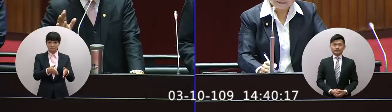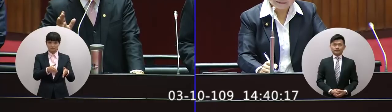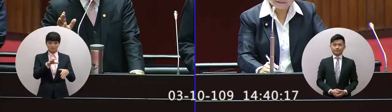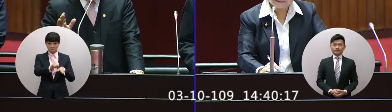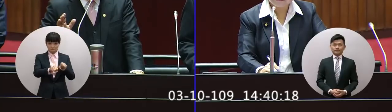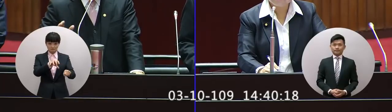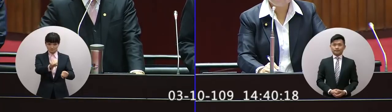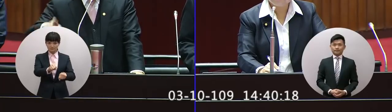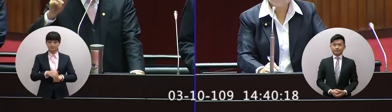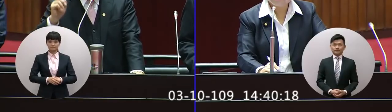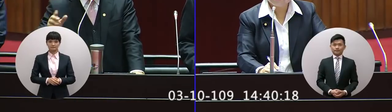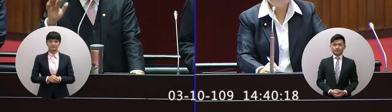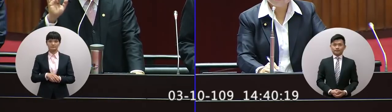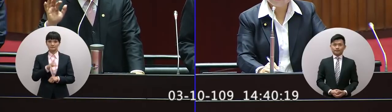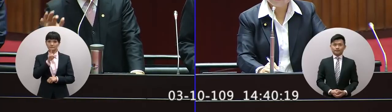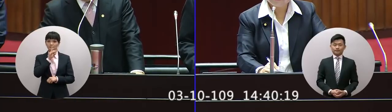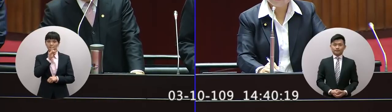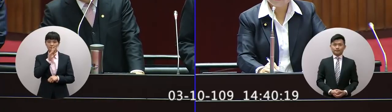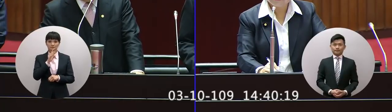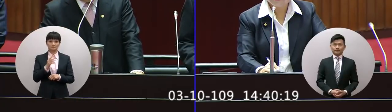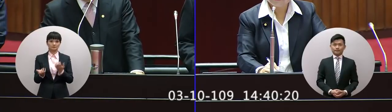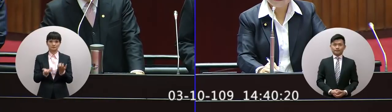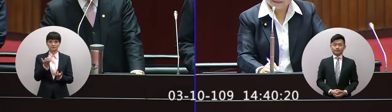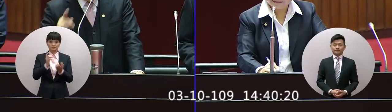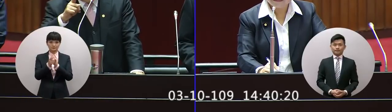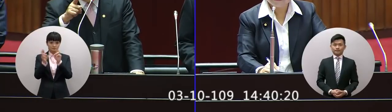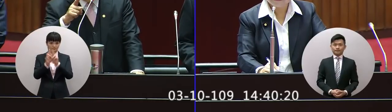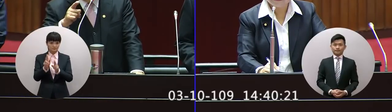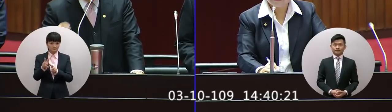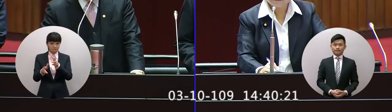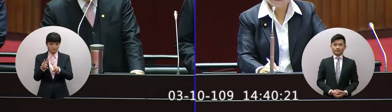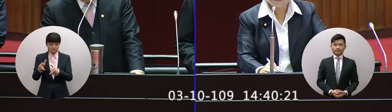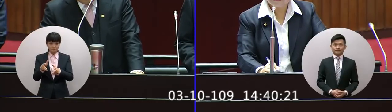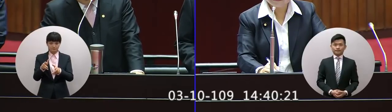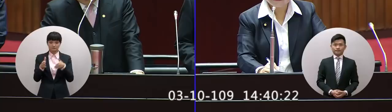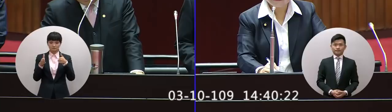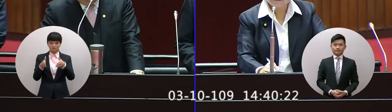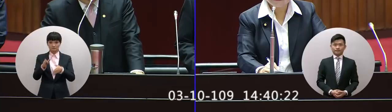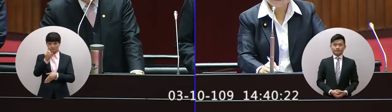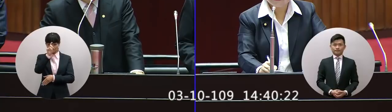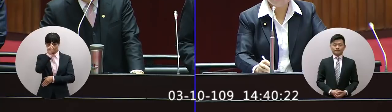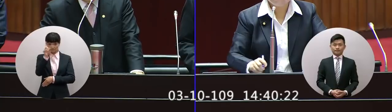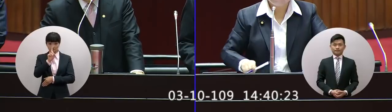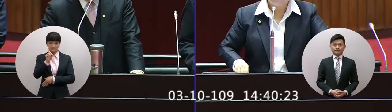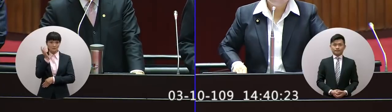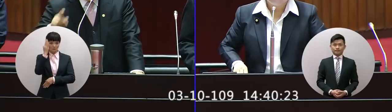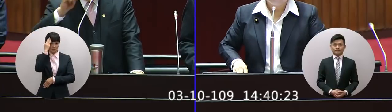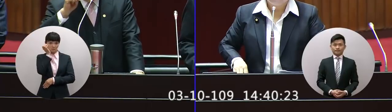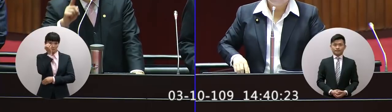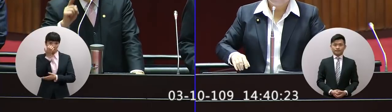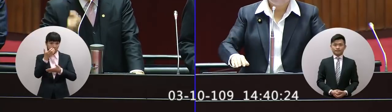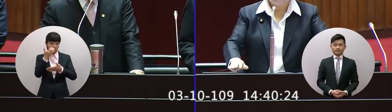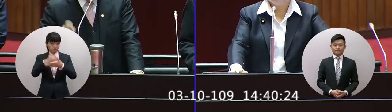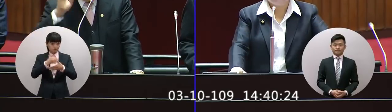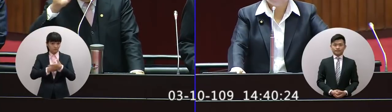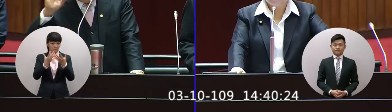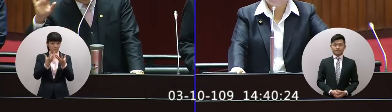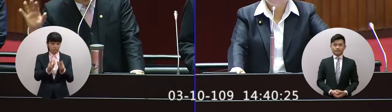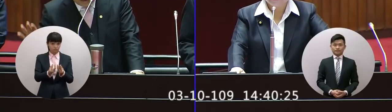家心意是一样，就是燃煤尽量减少。但是 委员，你